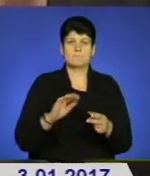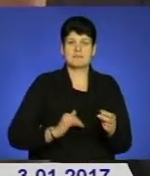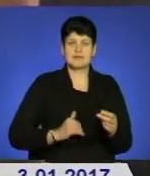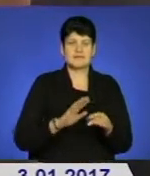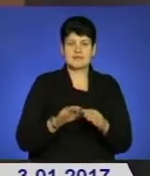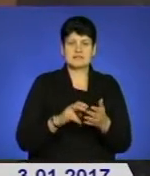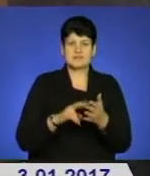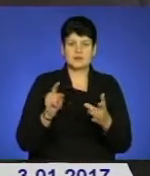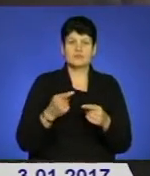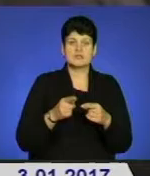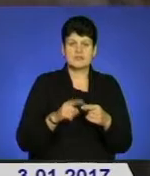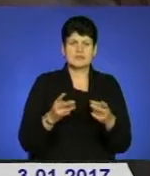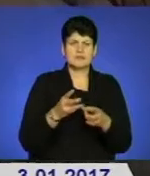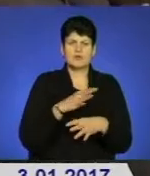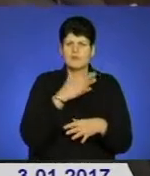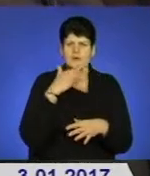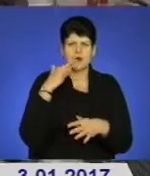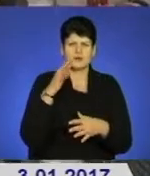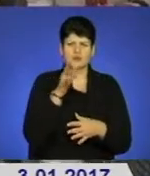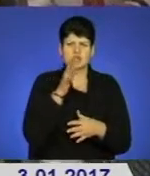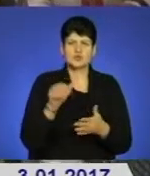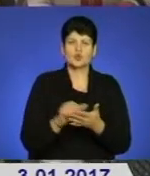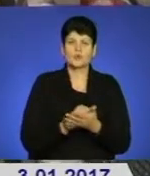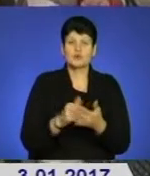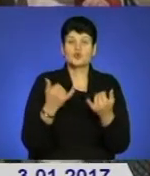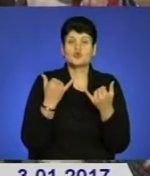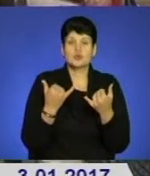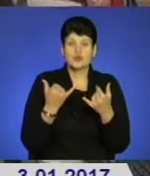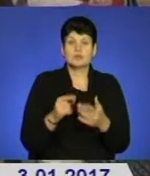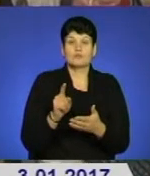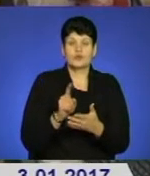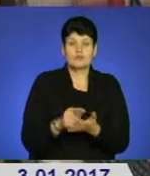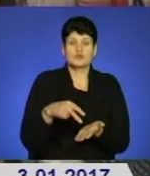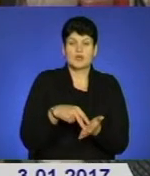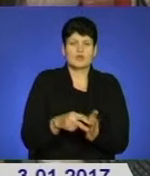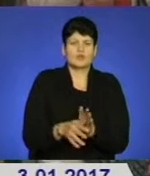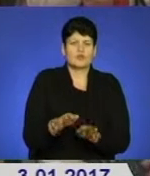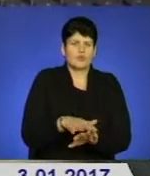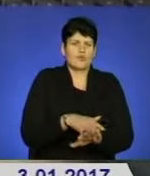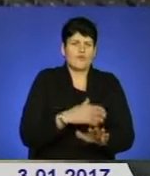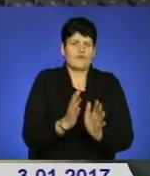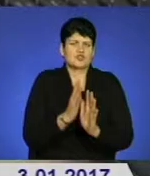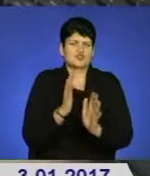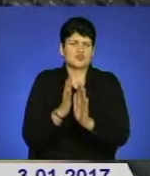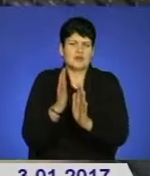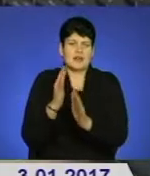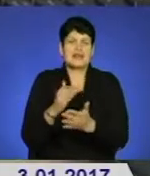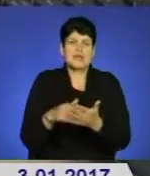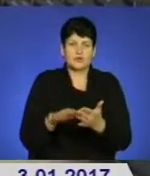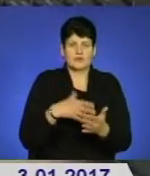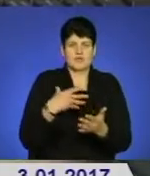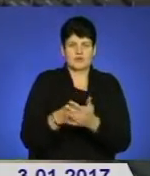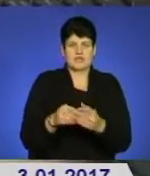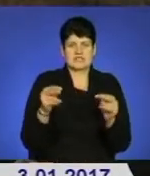така процедура потребувала багато часу та документів. Сьогодні ж змушена вистоювати в довжелезних чергах і таки ліквідувати